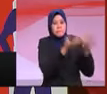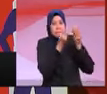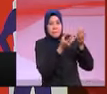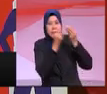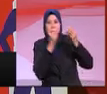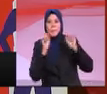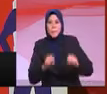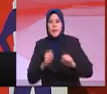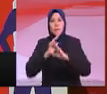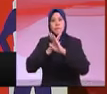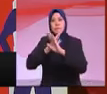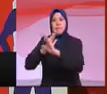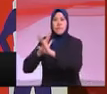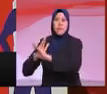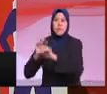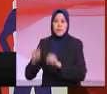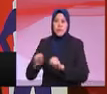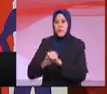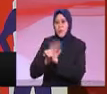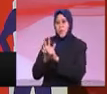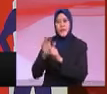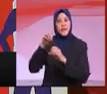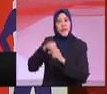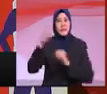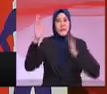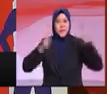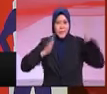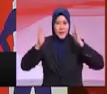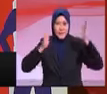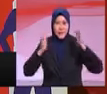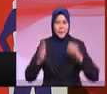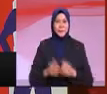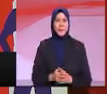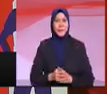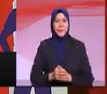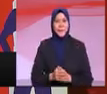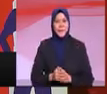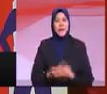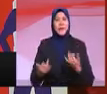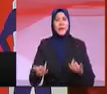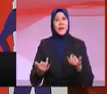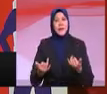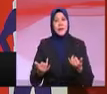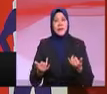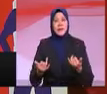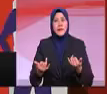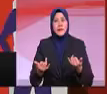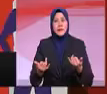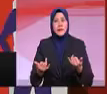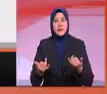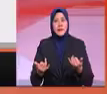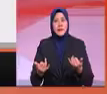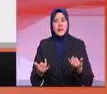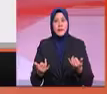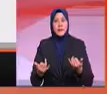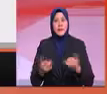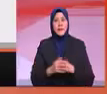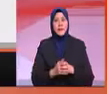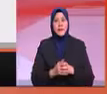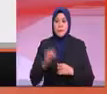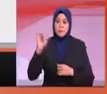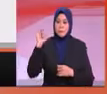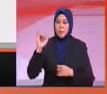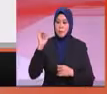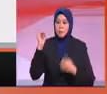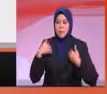membendung penularan jangkitan COVID-19 dalam negara kita. Next. Dan hari ini kita lihat terkini, iaitu hari ini